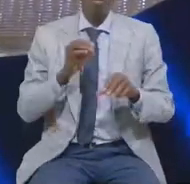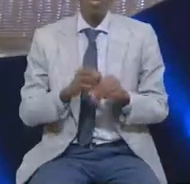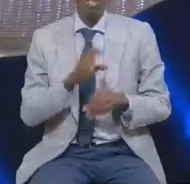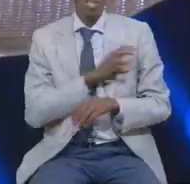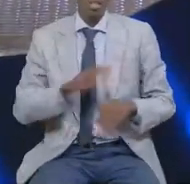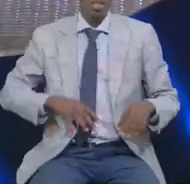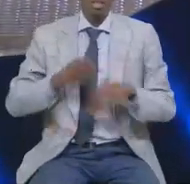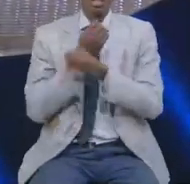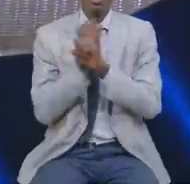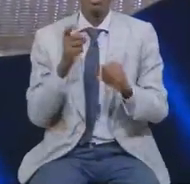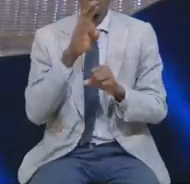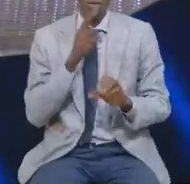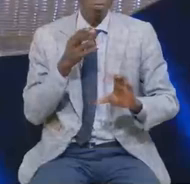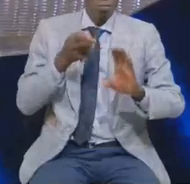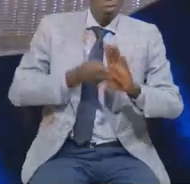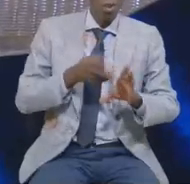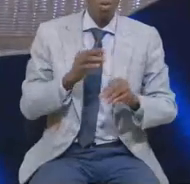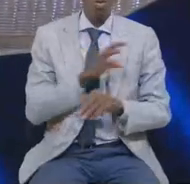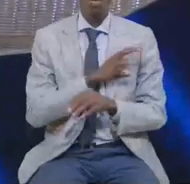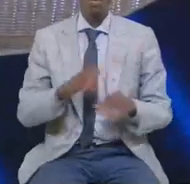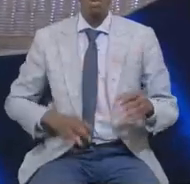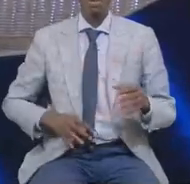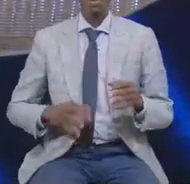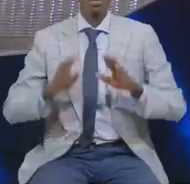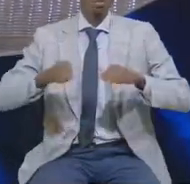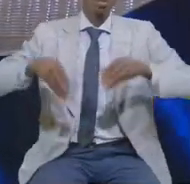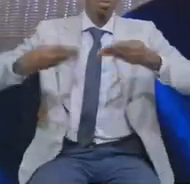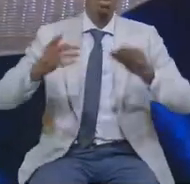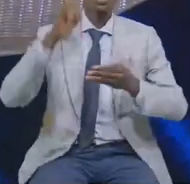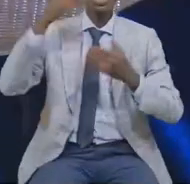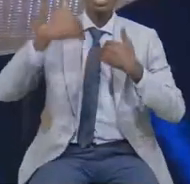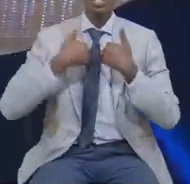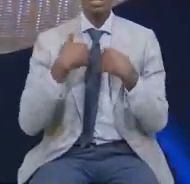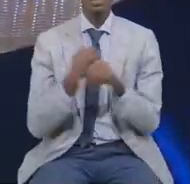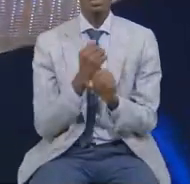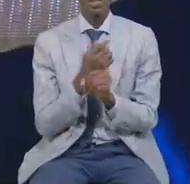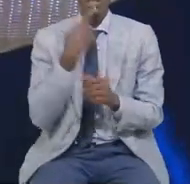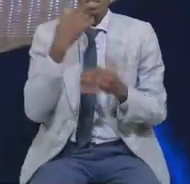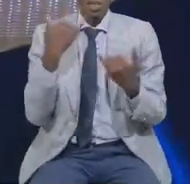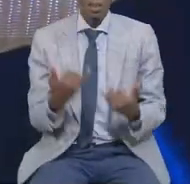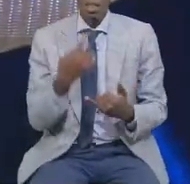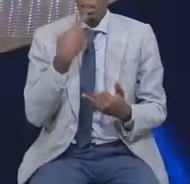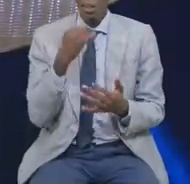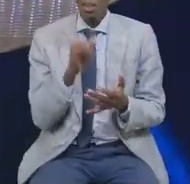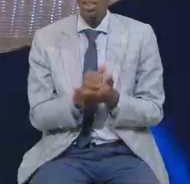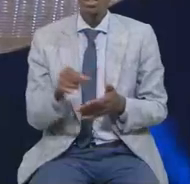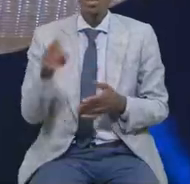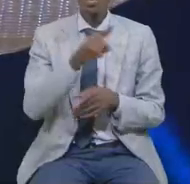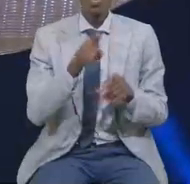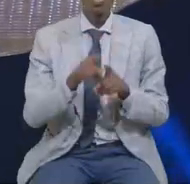vous prenez part à ses provisions, si vous prenez part aux provisions qu'il a faites, il dit aussi que nous devons